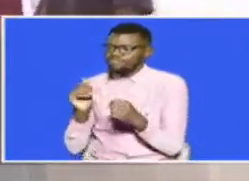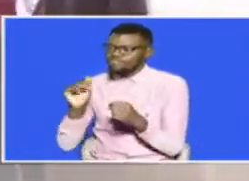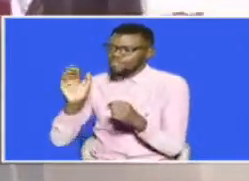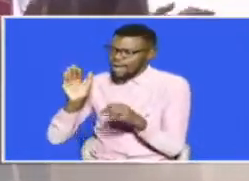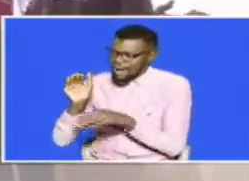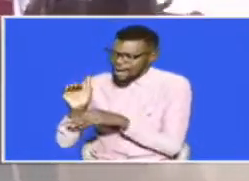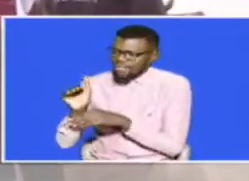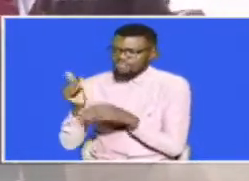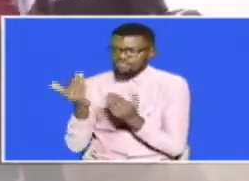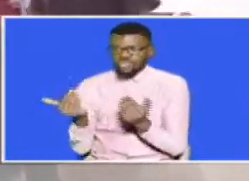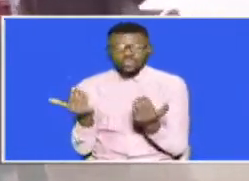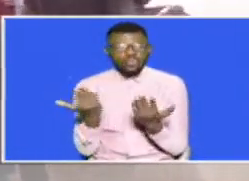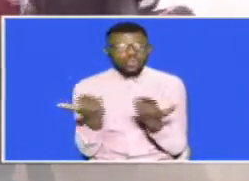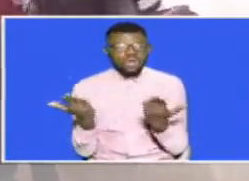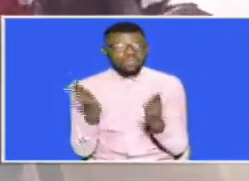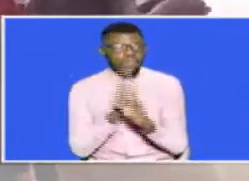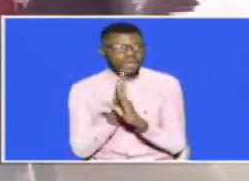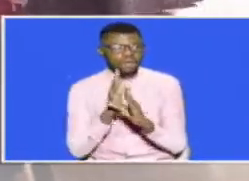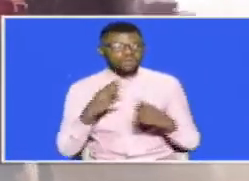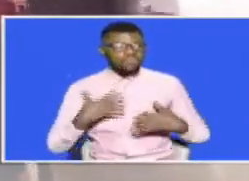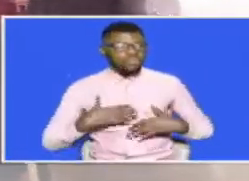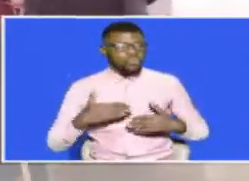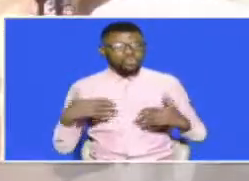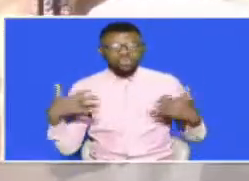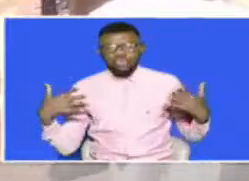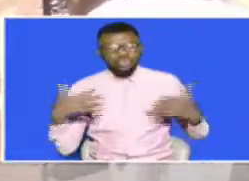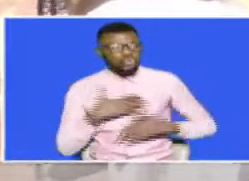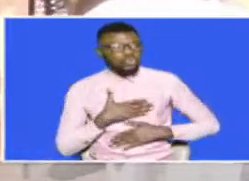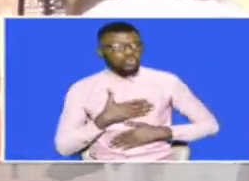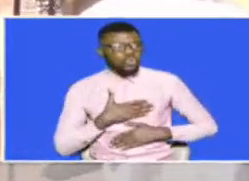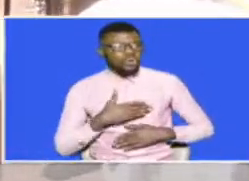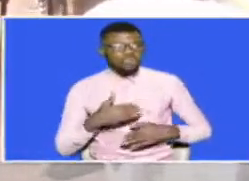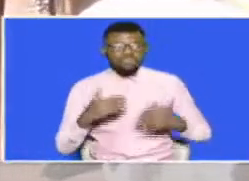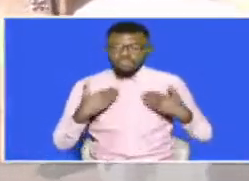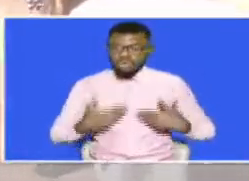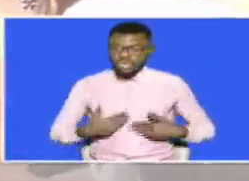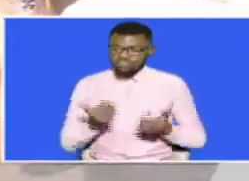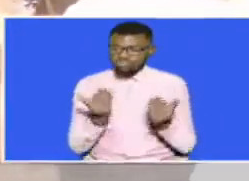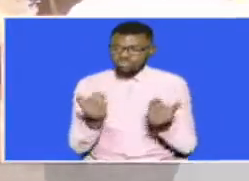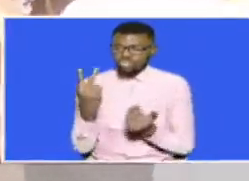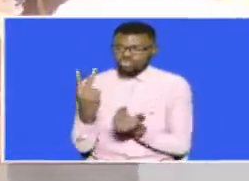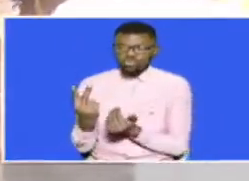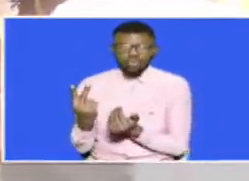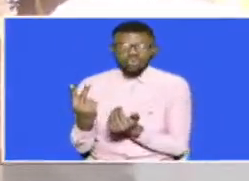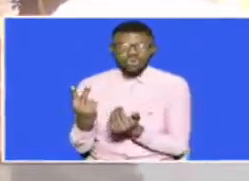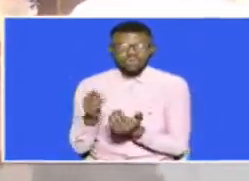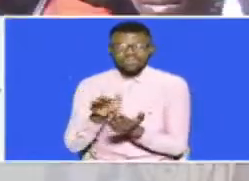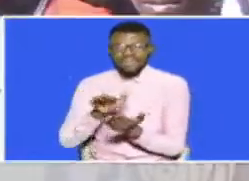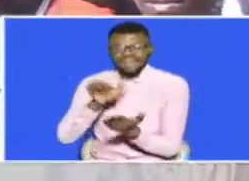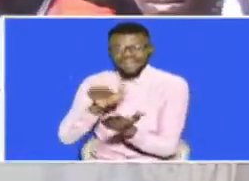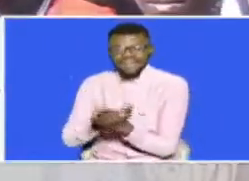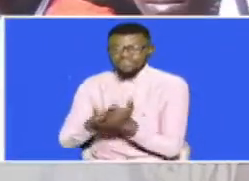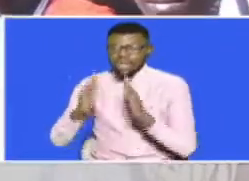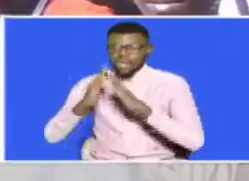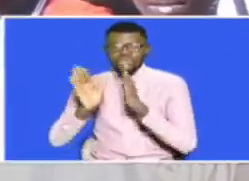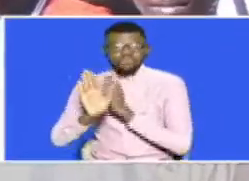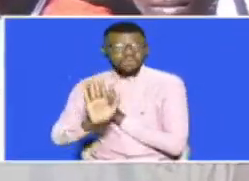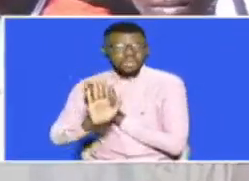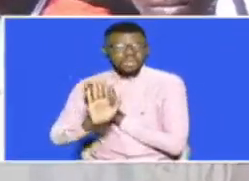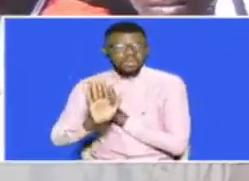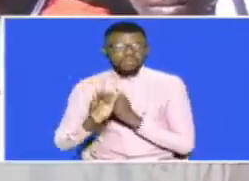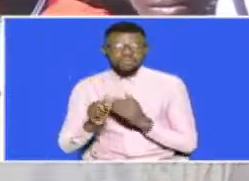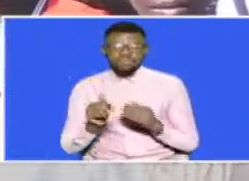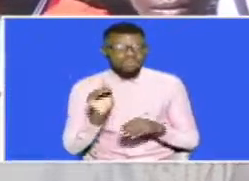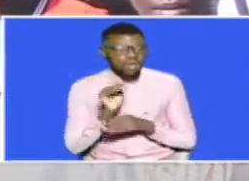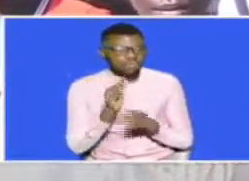hawa. Wenyeji wakipigwa na butwa baada ya kupata miili ya wawili hao kwenye chumba chake cha kulala. Akauliziwa watoto